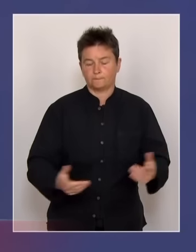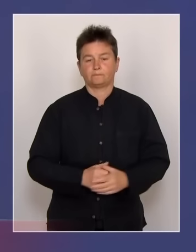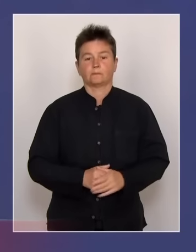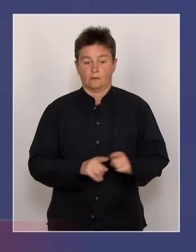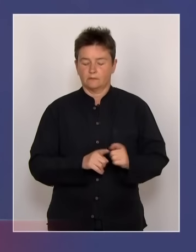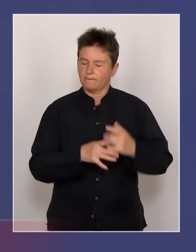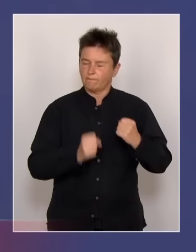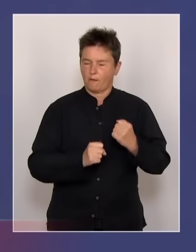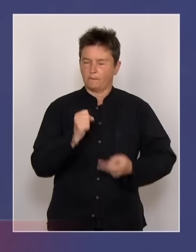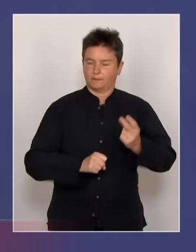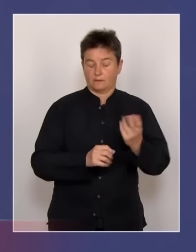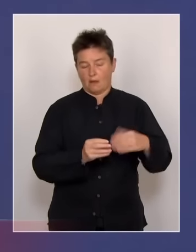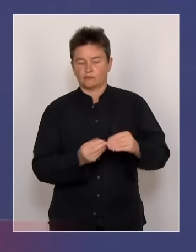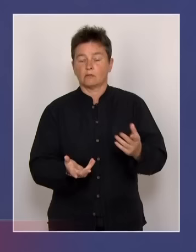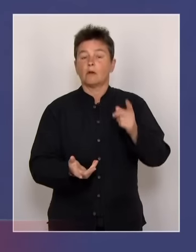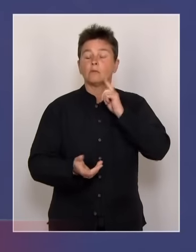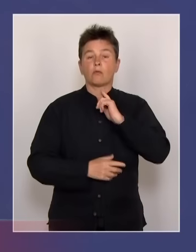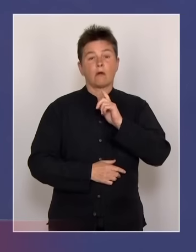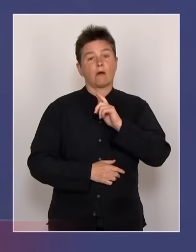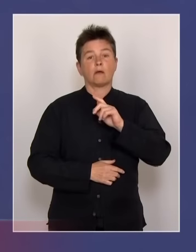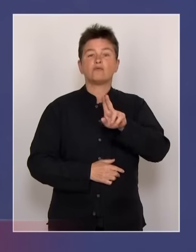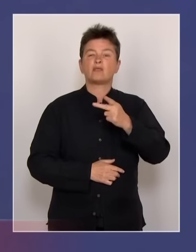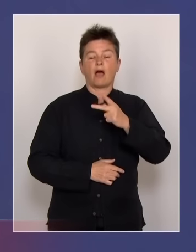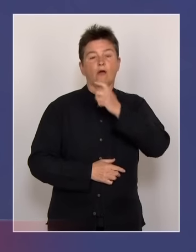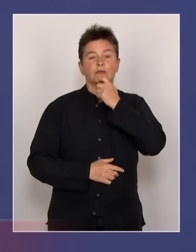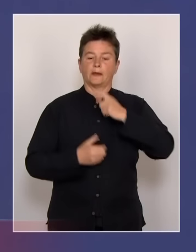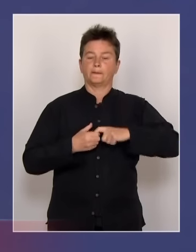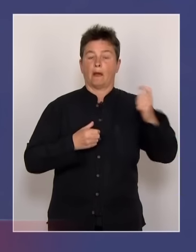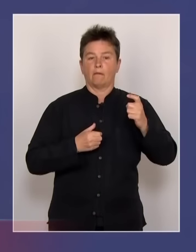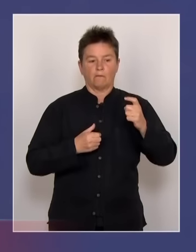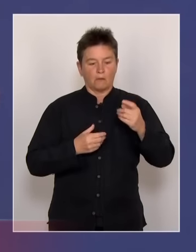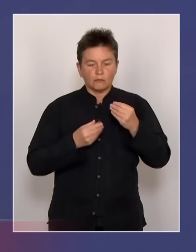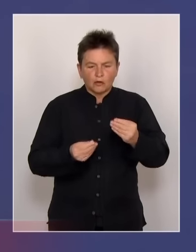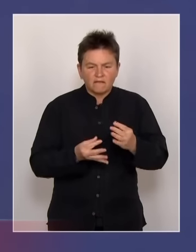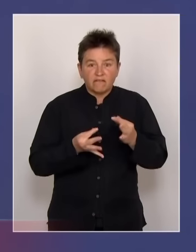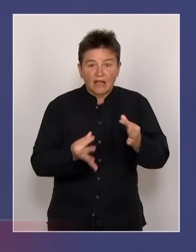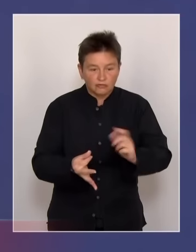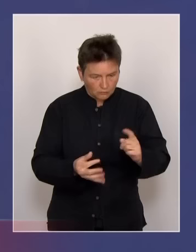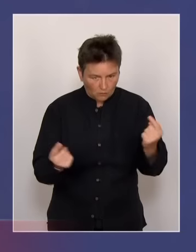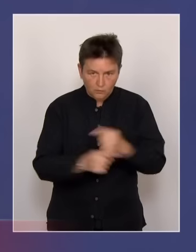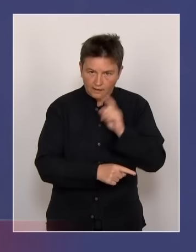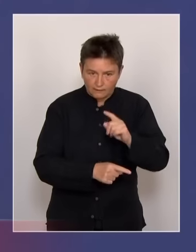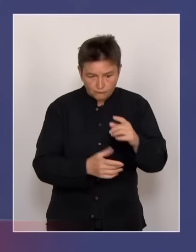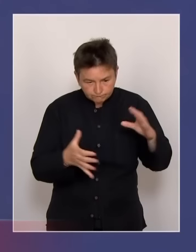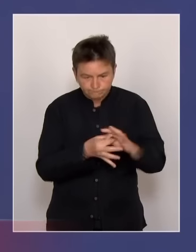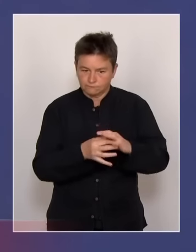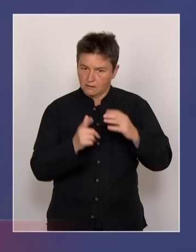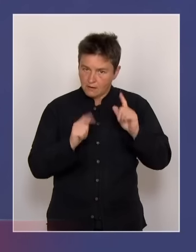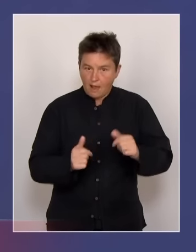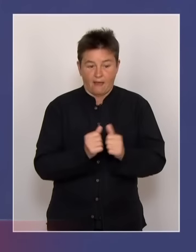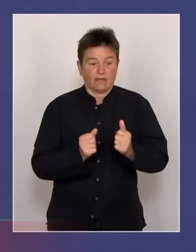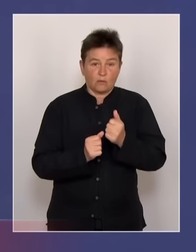les renforcer, car le Brexit n'a pas affecté cette relation. Peut-être même faut-il les élargir à d'autres partenaires.